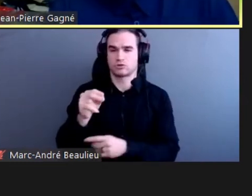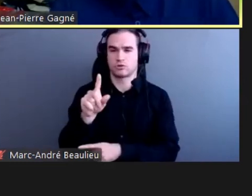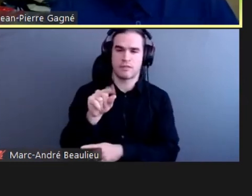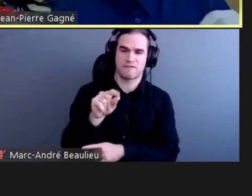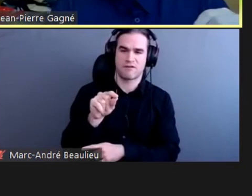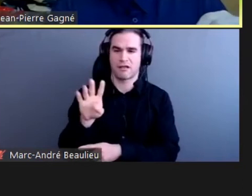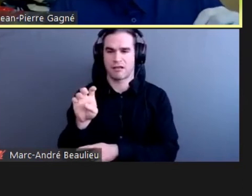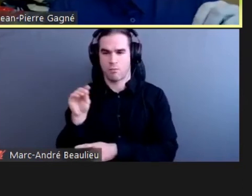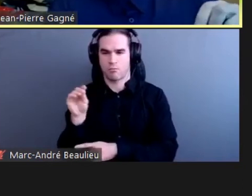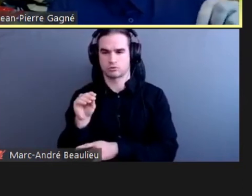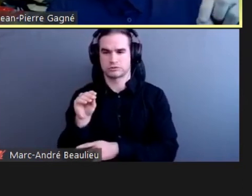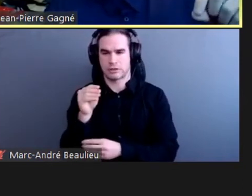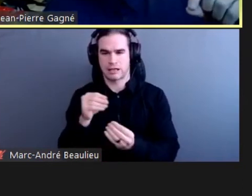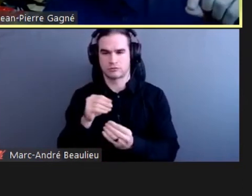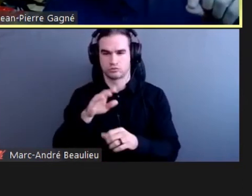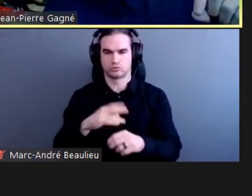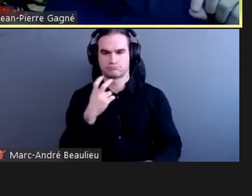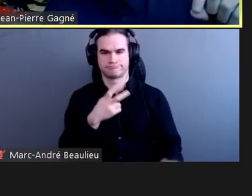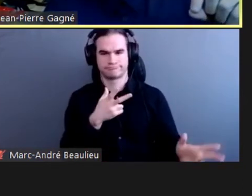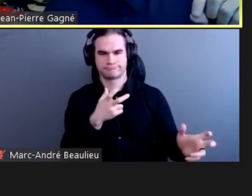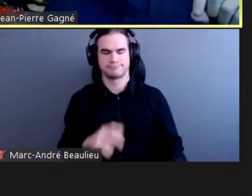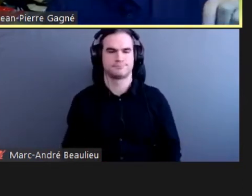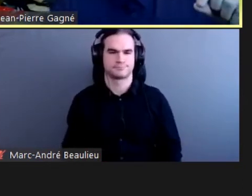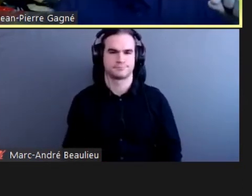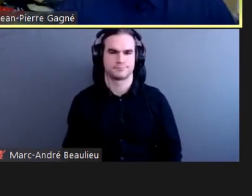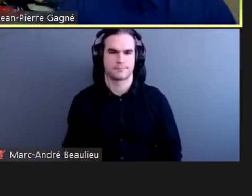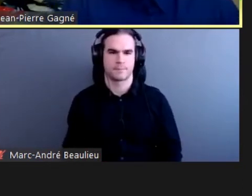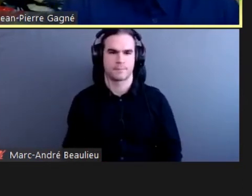Alors, c'est vraiment, le prochain diapo, s'il vous plaît. C'est vraiment